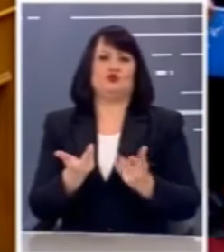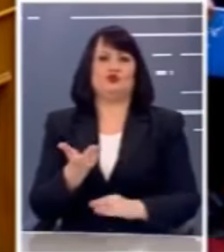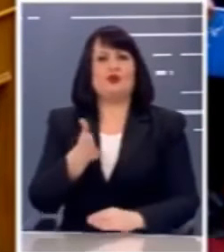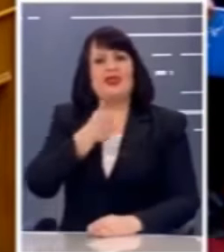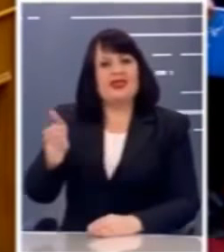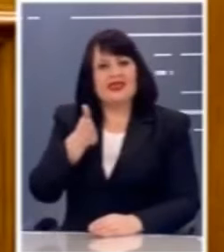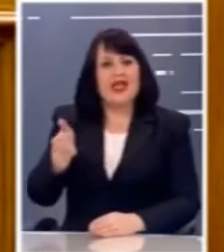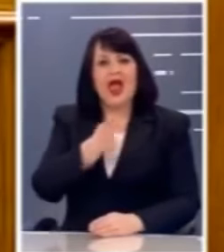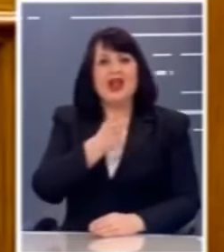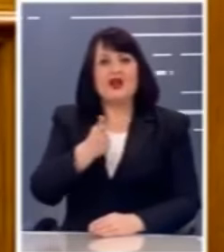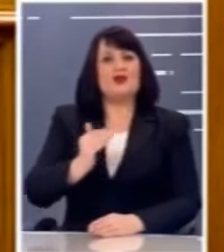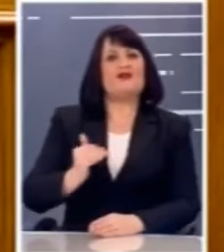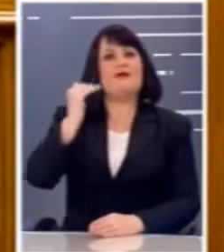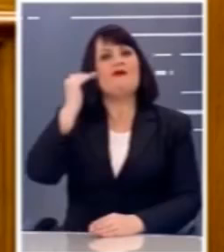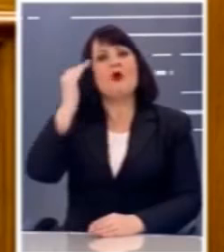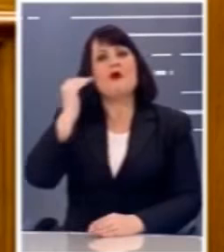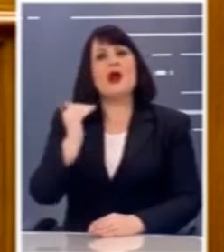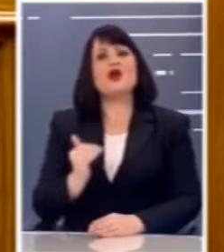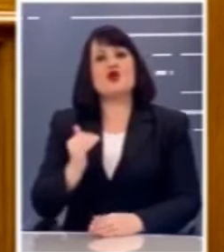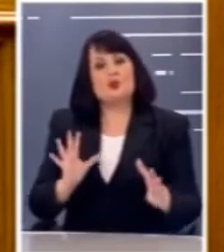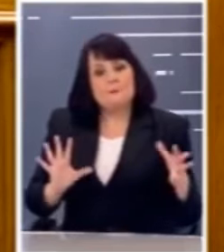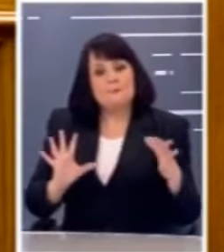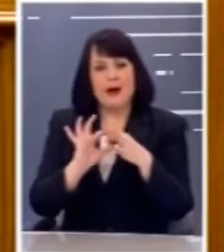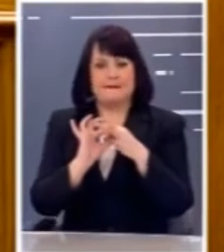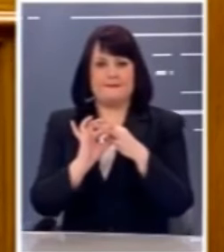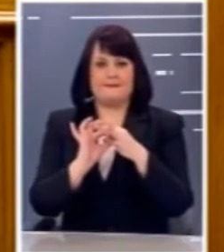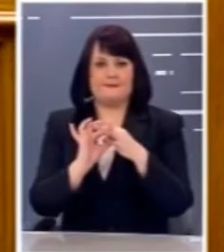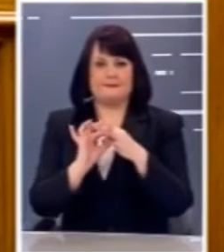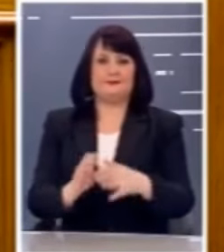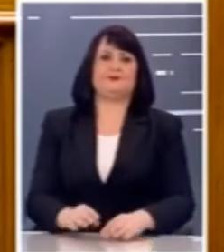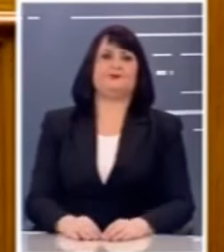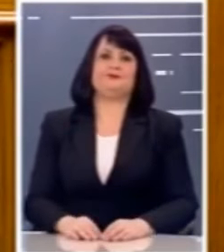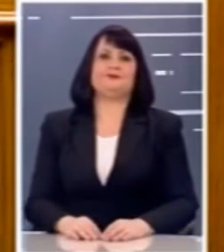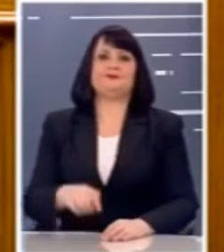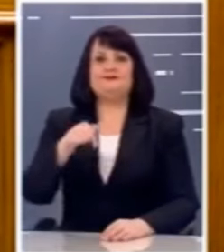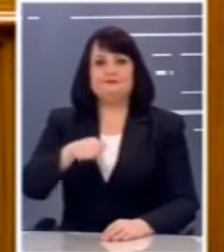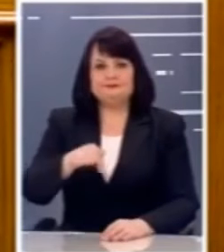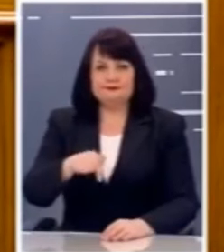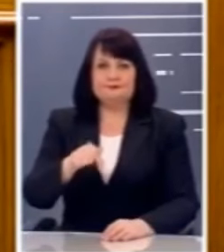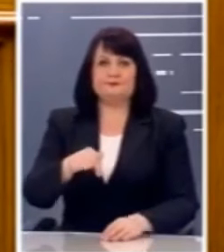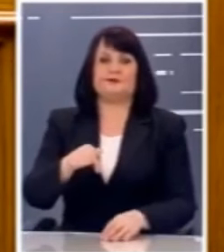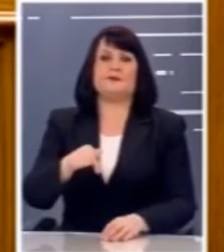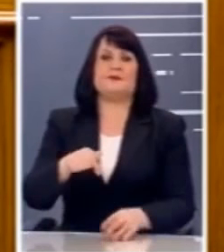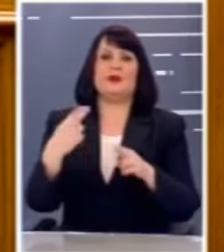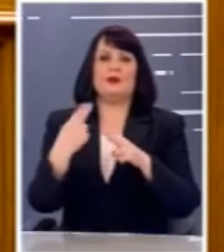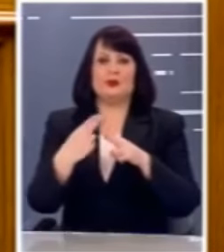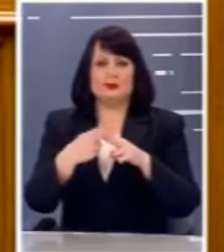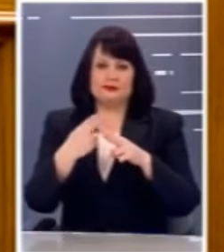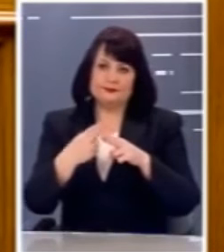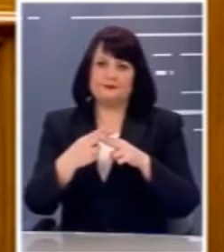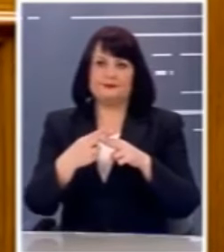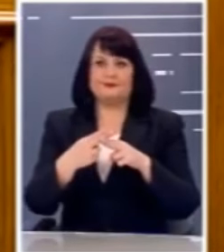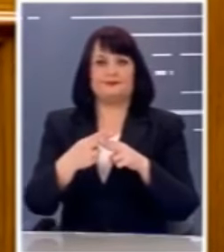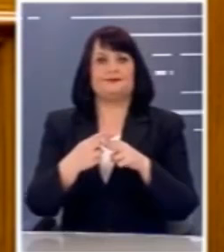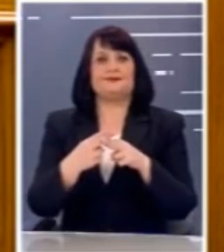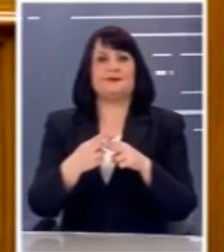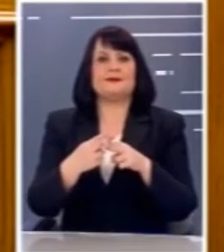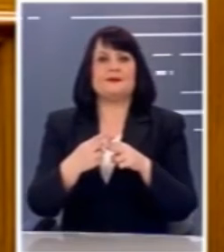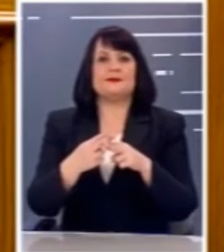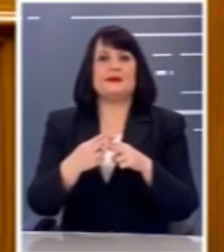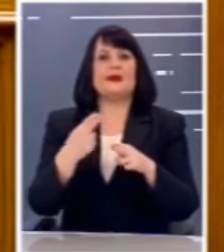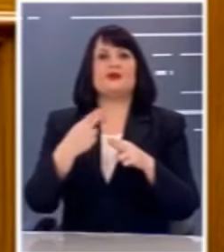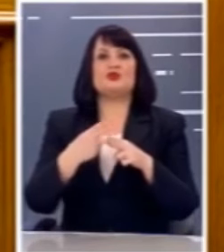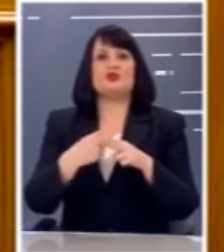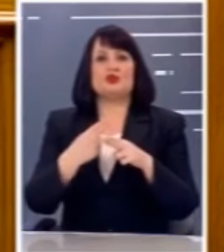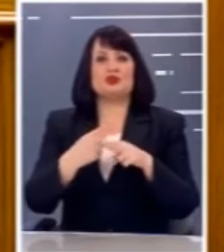Ανατολή, Βορρά και Νότο. Και είναι αυτή ακριβώς η διάσταση της ιστορίας που είναι και σήμερα ζωτικά